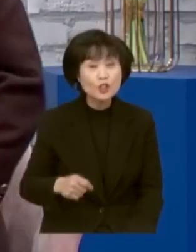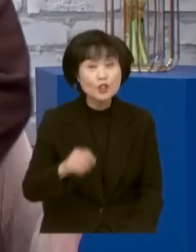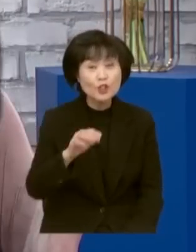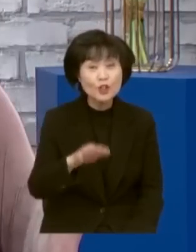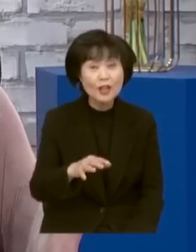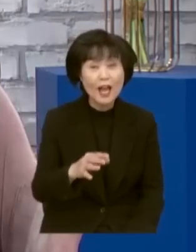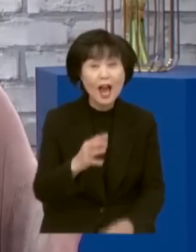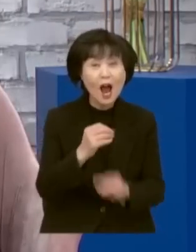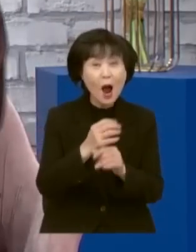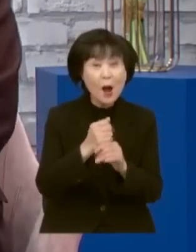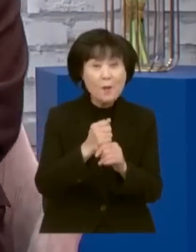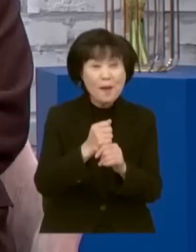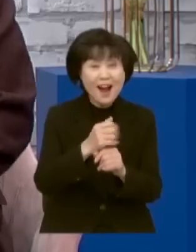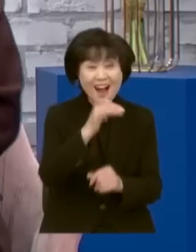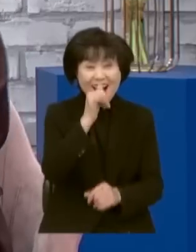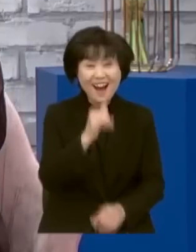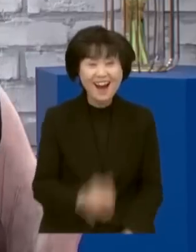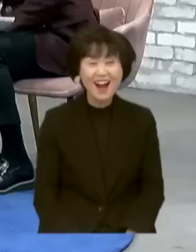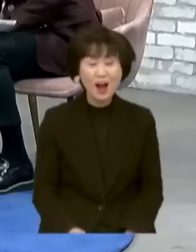년을 공부하신 거예요? 아니, 개그맨을 하지.